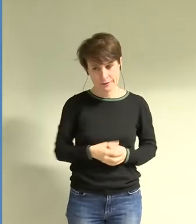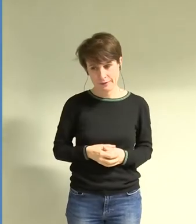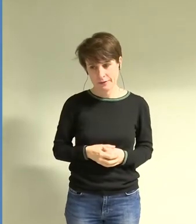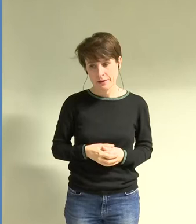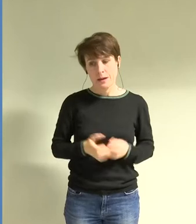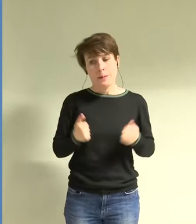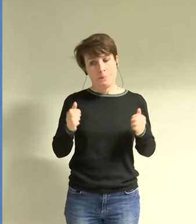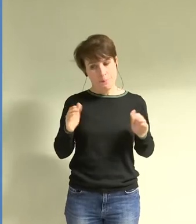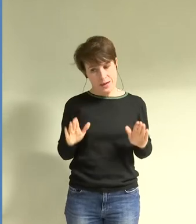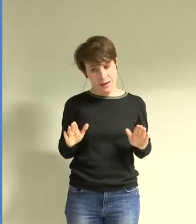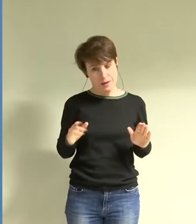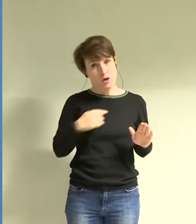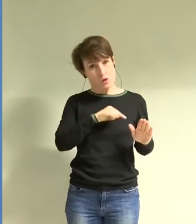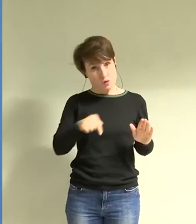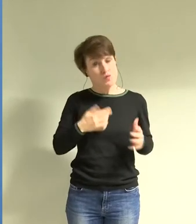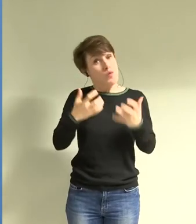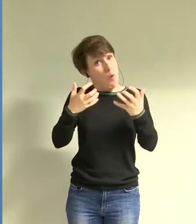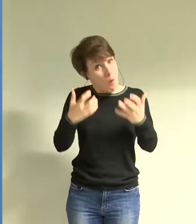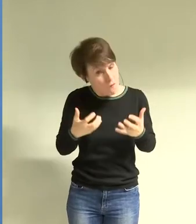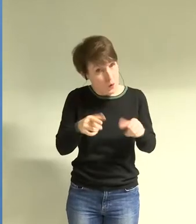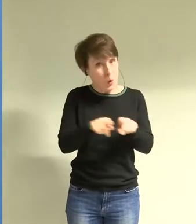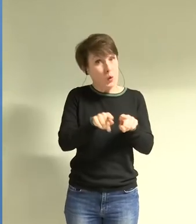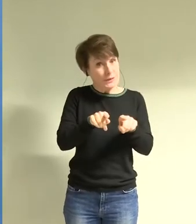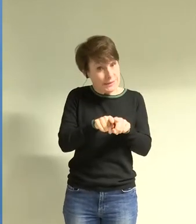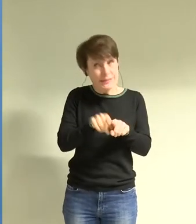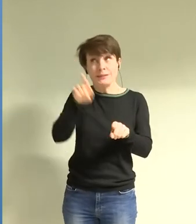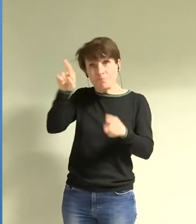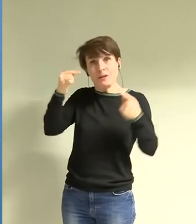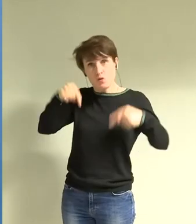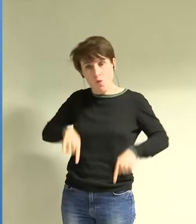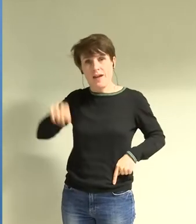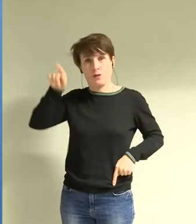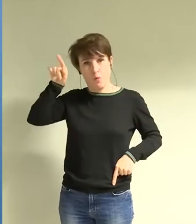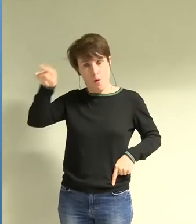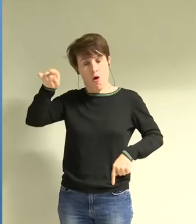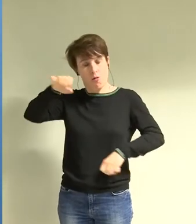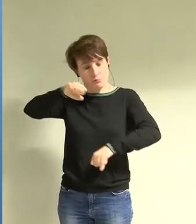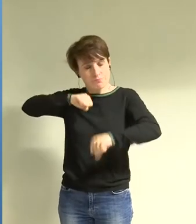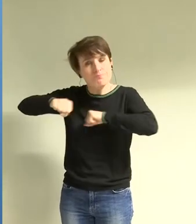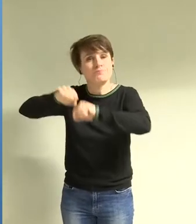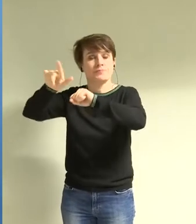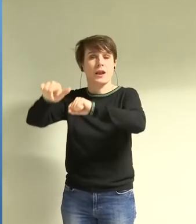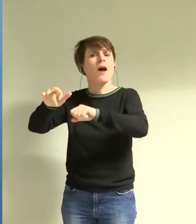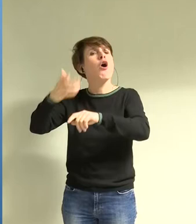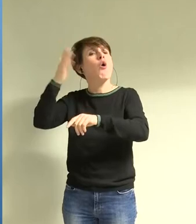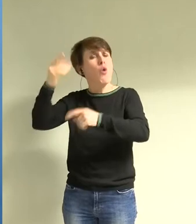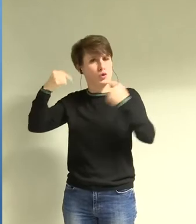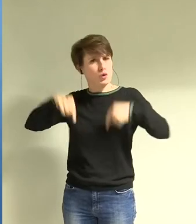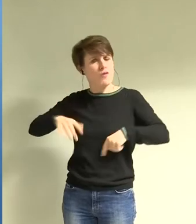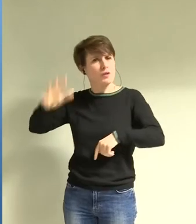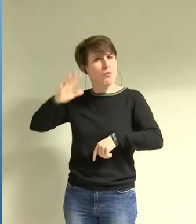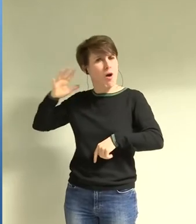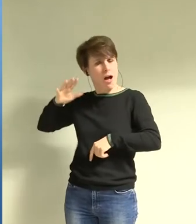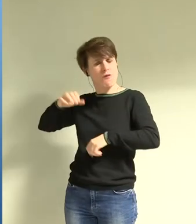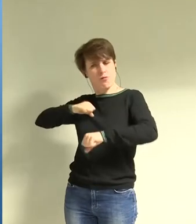aussi que le gouvernement comme un certain nombre de gouvernements l'ont fait en d'autres circonstances sur d'autres sujets